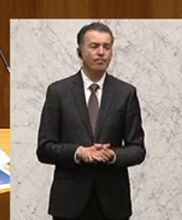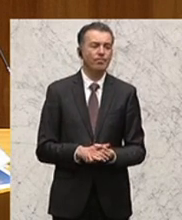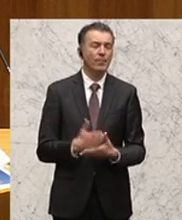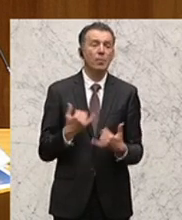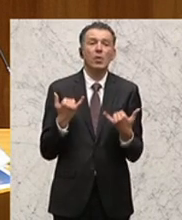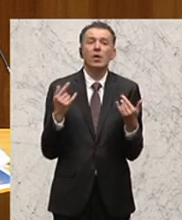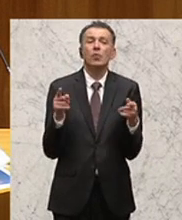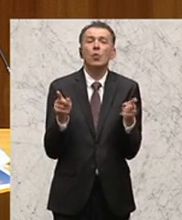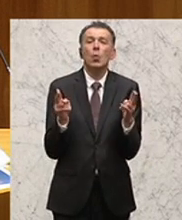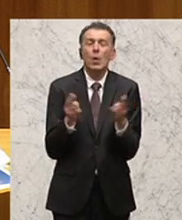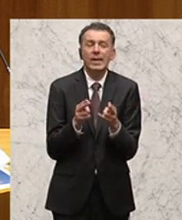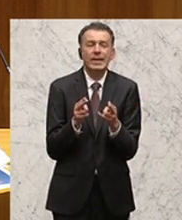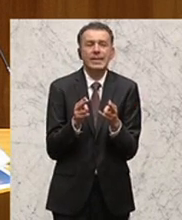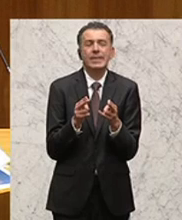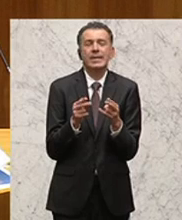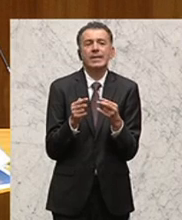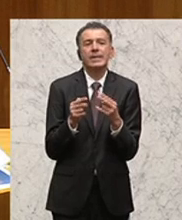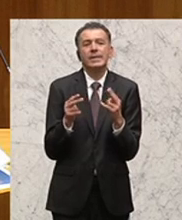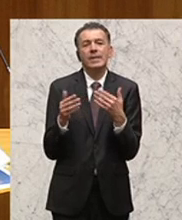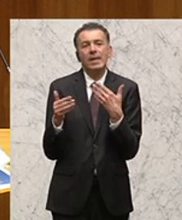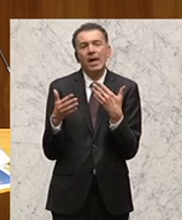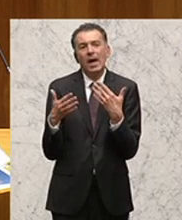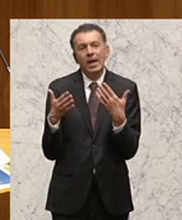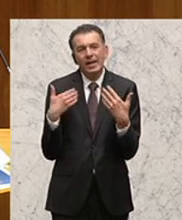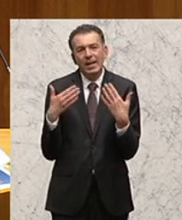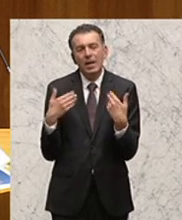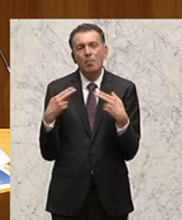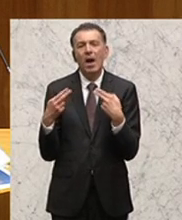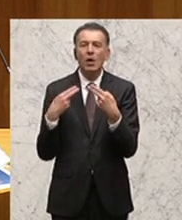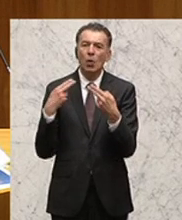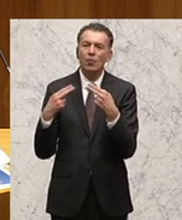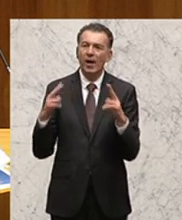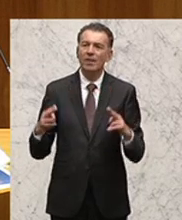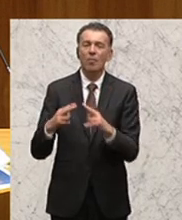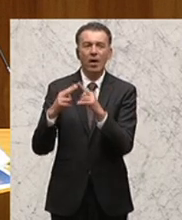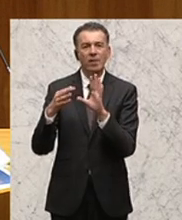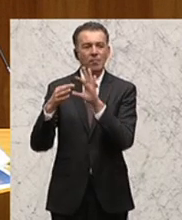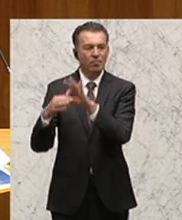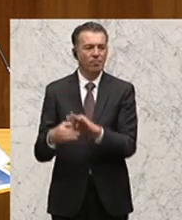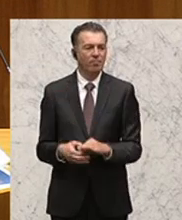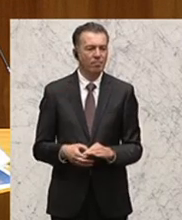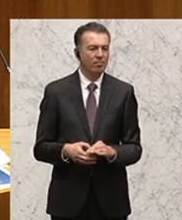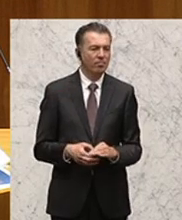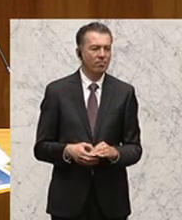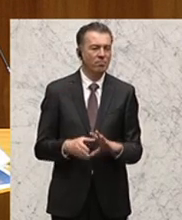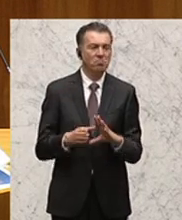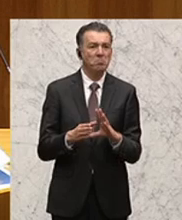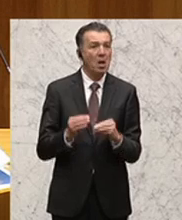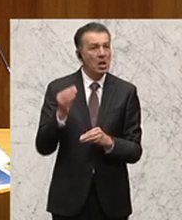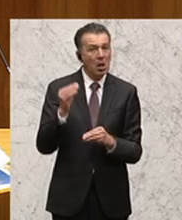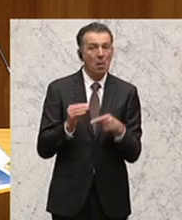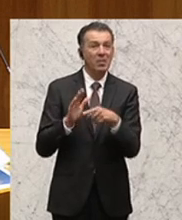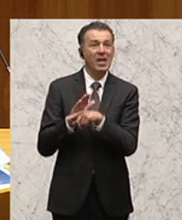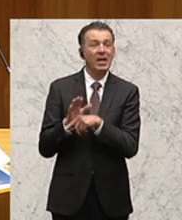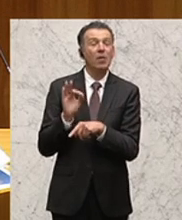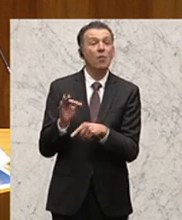Ich möchte jetzt aber auch noch mal kurz auf die Klimakonferenz in Paris eingehen. Das alles hört sich jetzt hier sehr negativ an, aber für